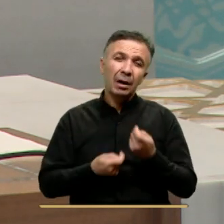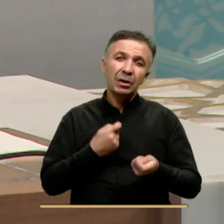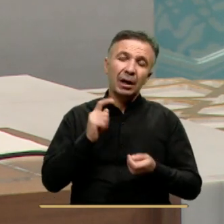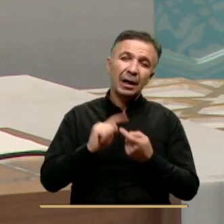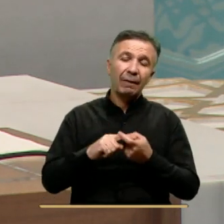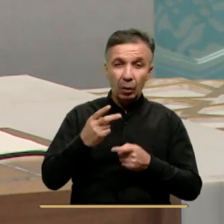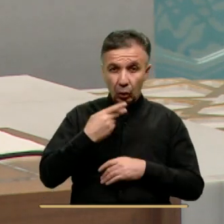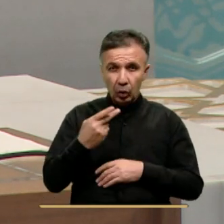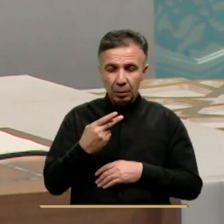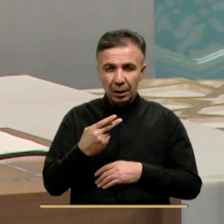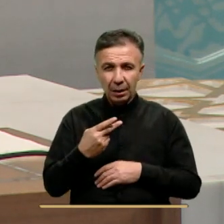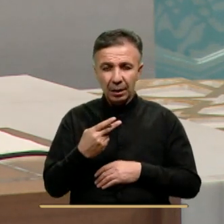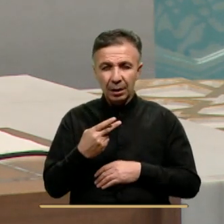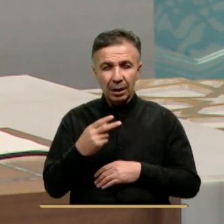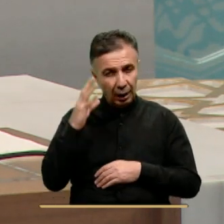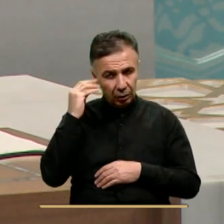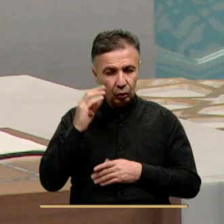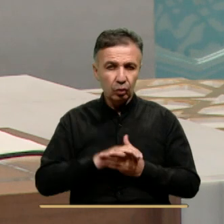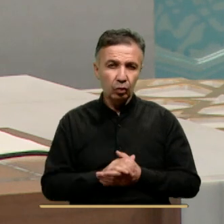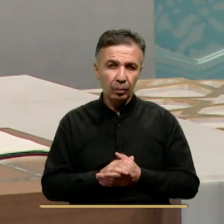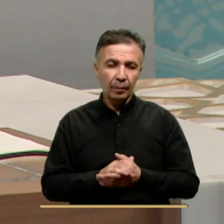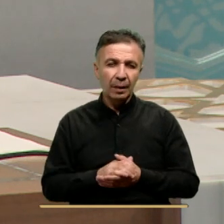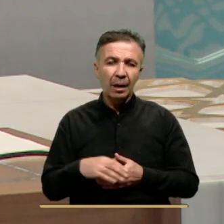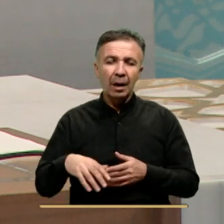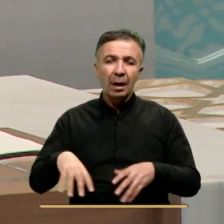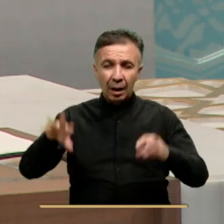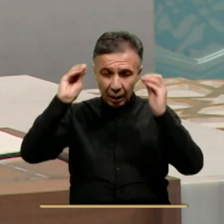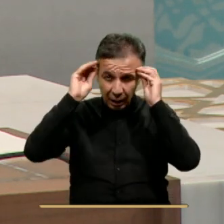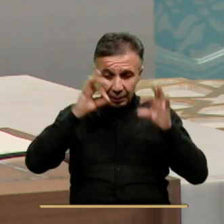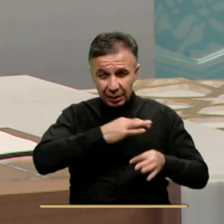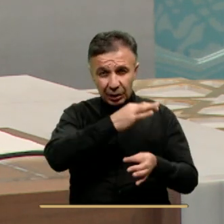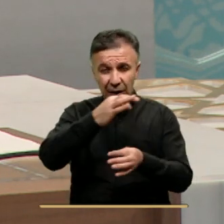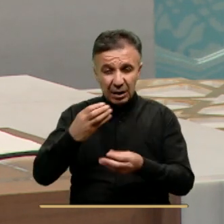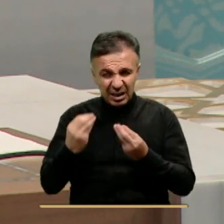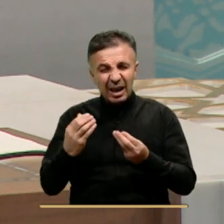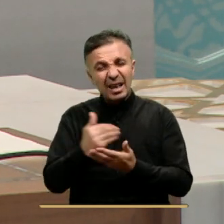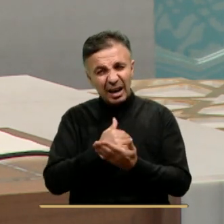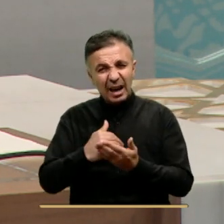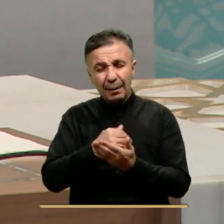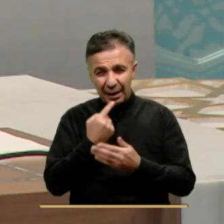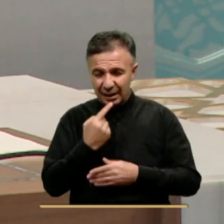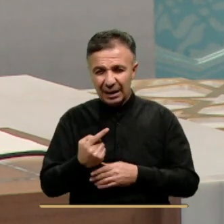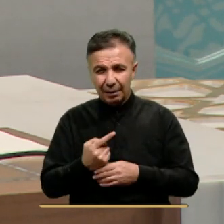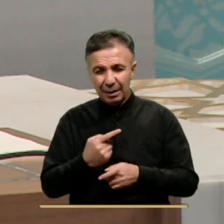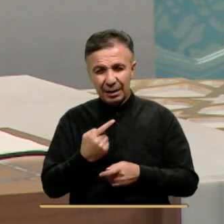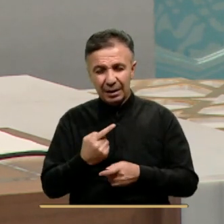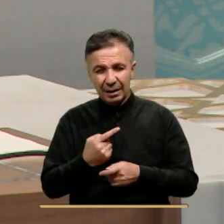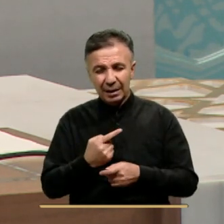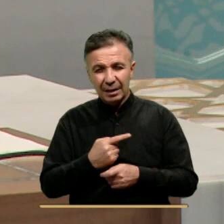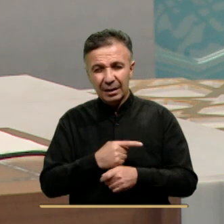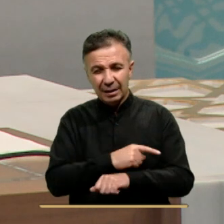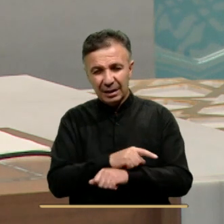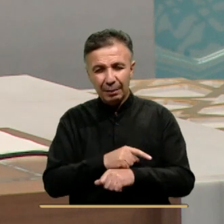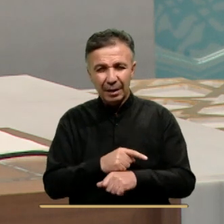sözleri kastediyoruz yine alimlerimiz Salih amel denildiği zaman ibadetler başta olmak